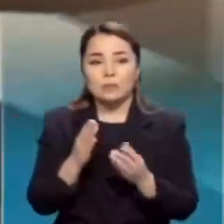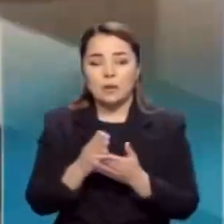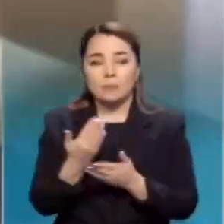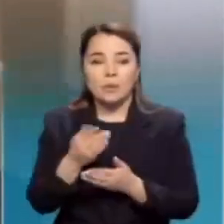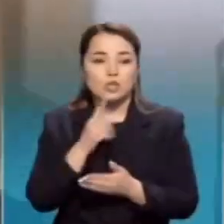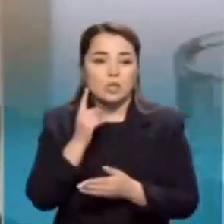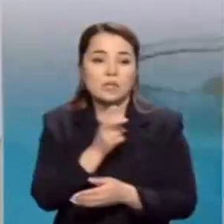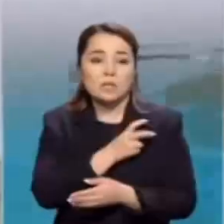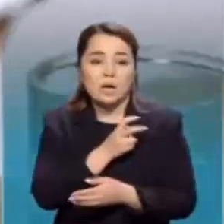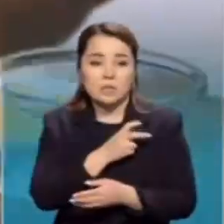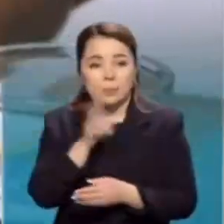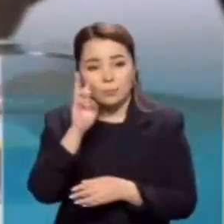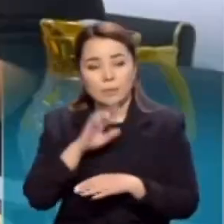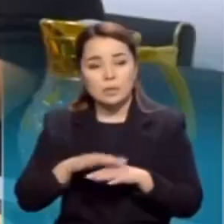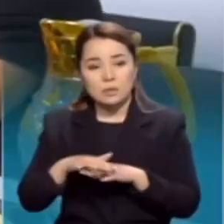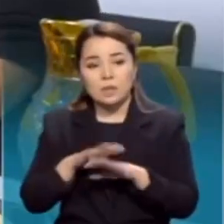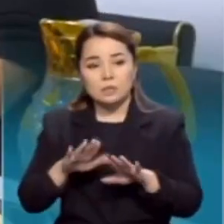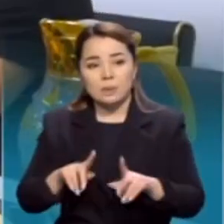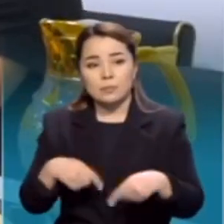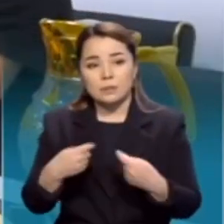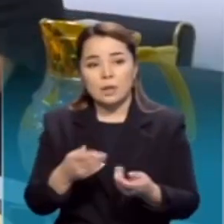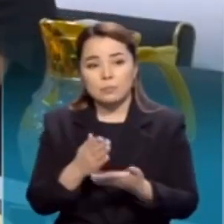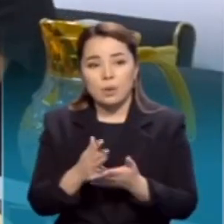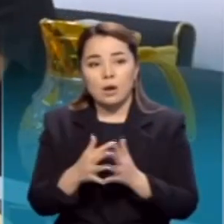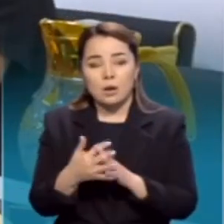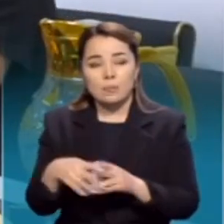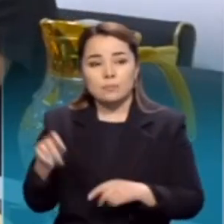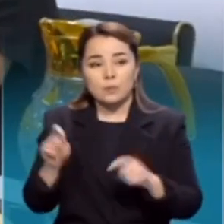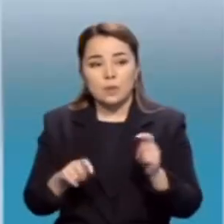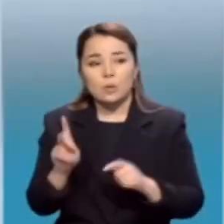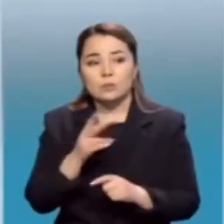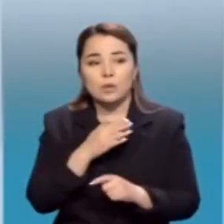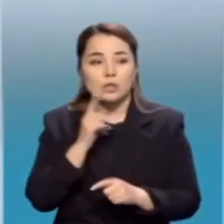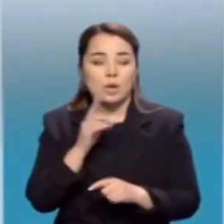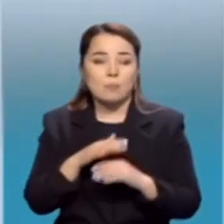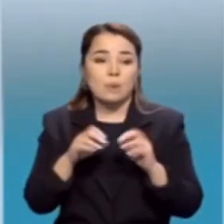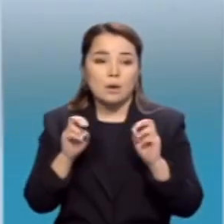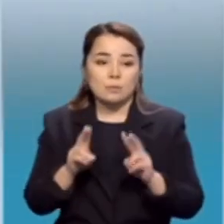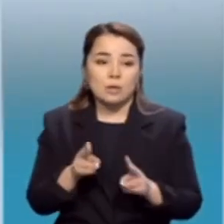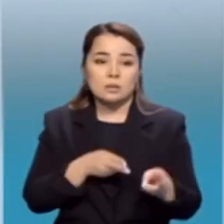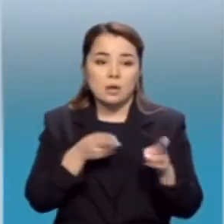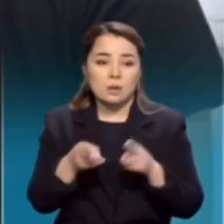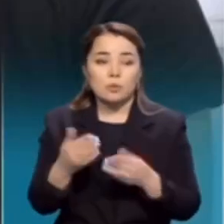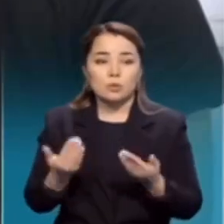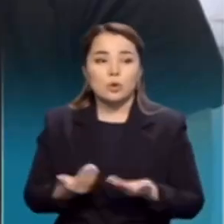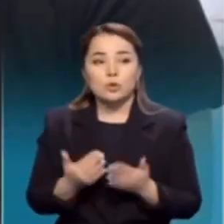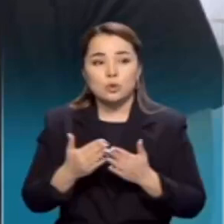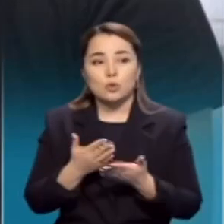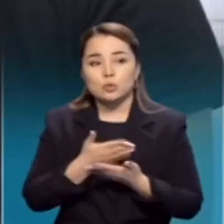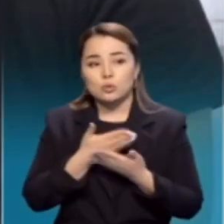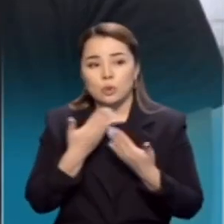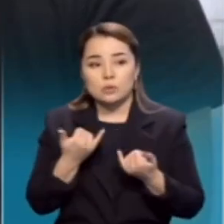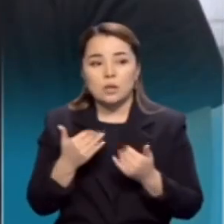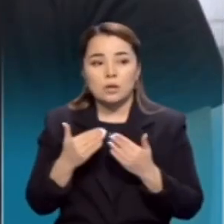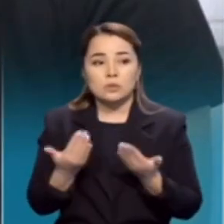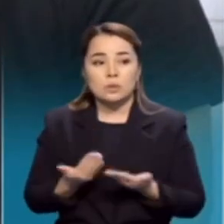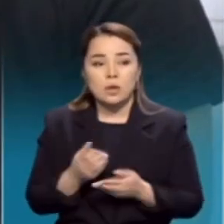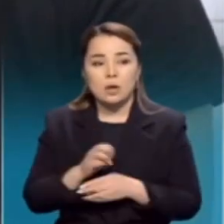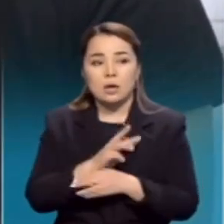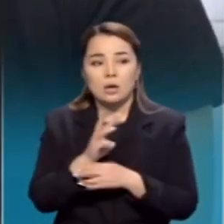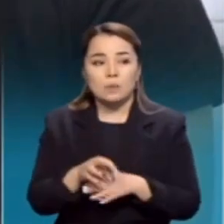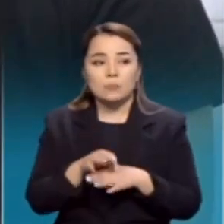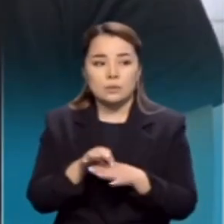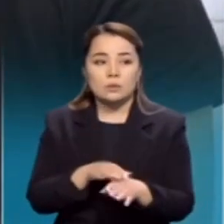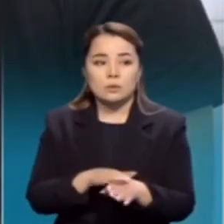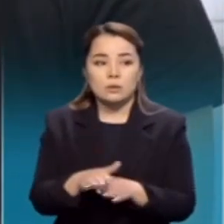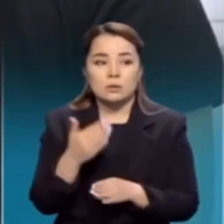дәрігерлерге былтыр мемлекеттен баспана берілді. Әлі де ауылға келгісі келетін мамандар көп. Тек баспана жоқ. Баспанамен қамтамасыз етілсе,